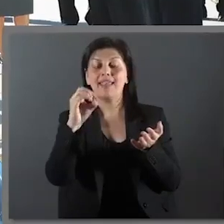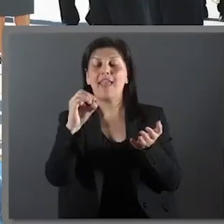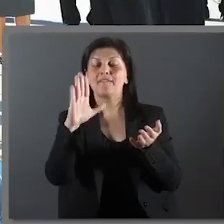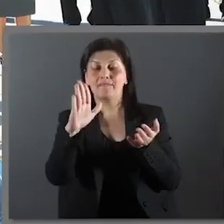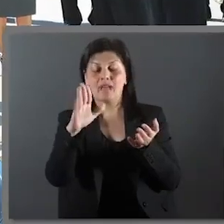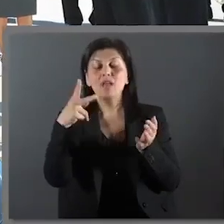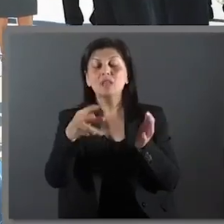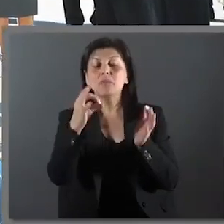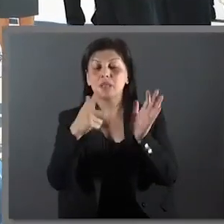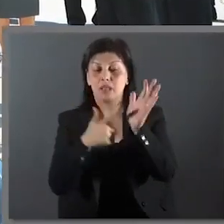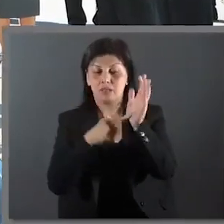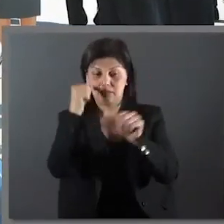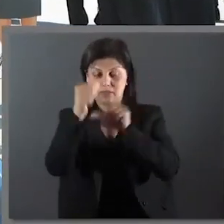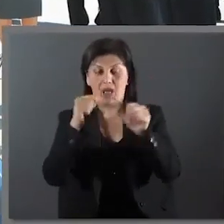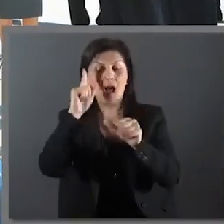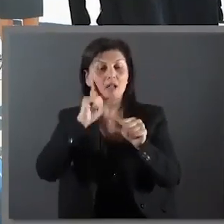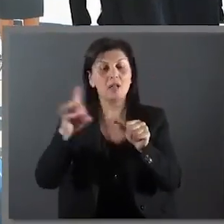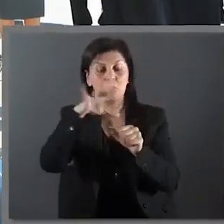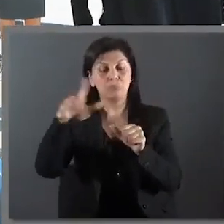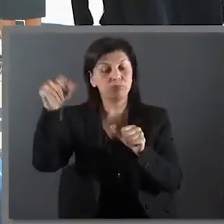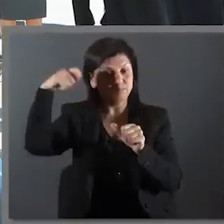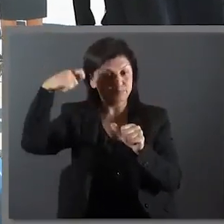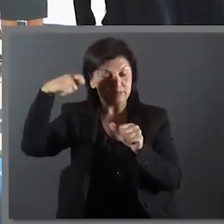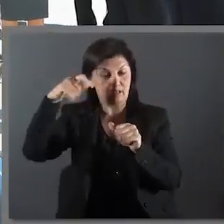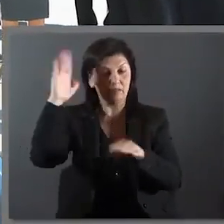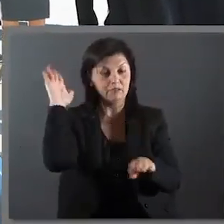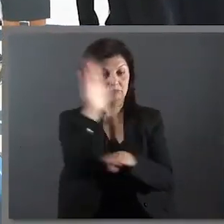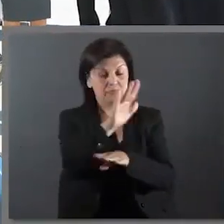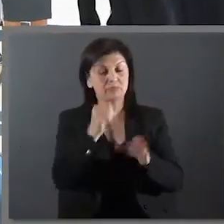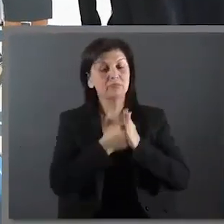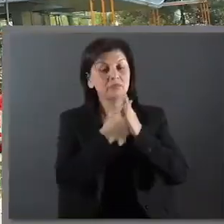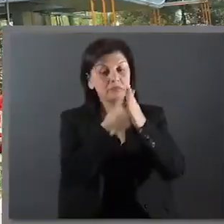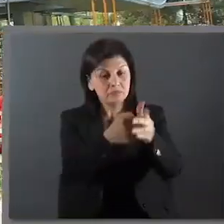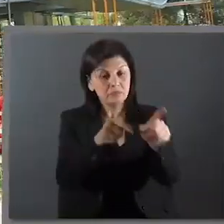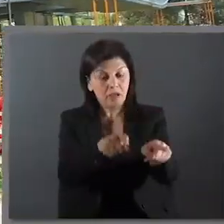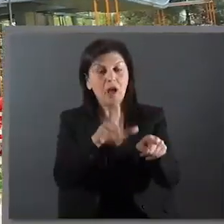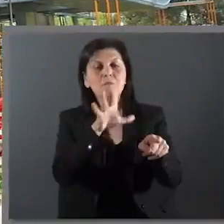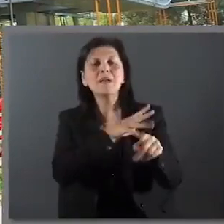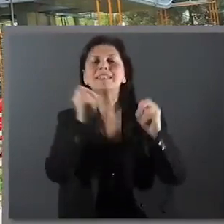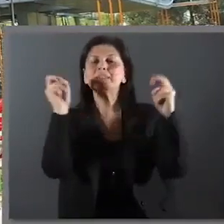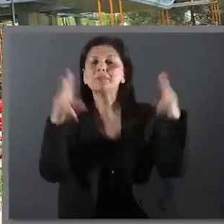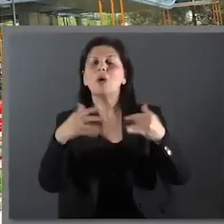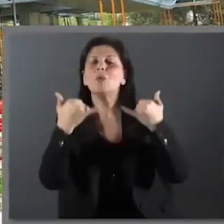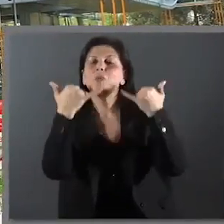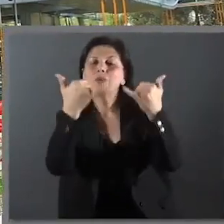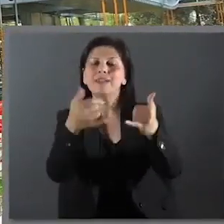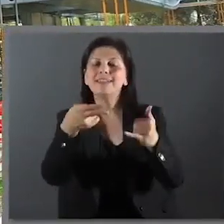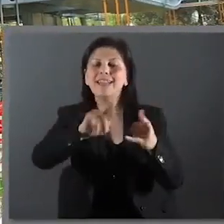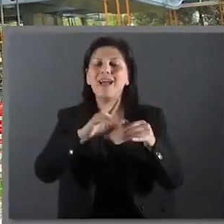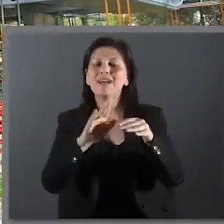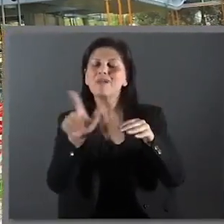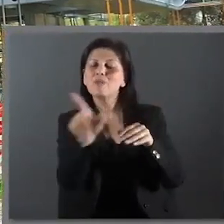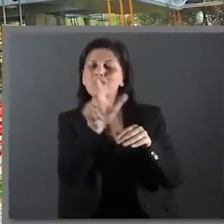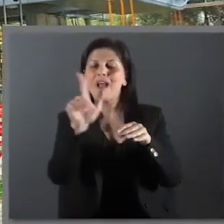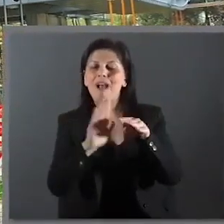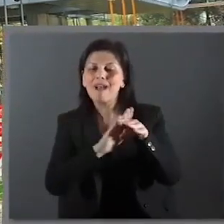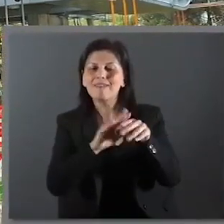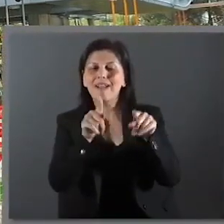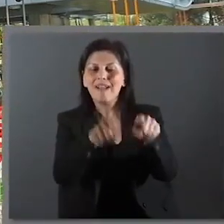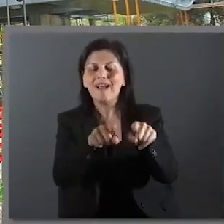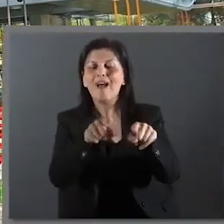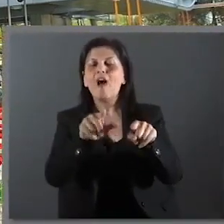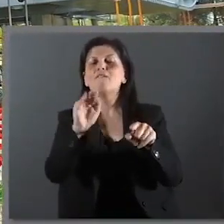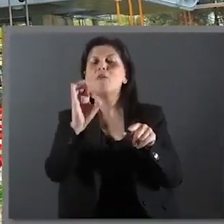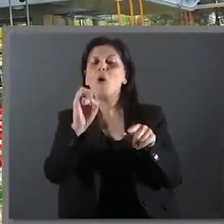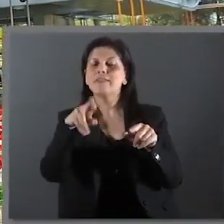2007-ci ildə Azərbaycan Respublikasının Prezidenti İlham Əliyevin sərəncamına əsasən xüsusi olaraq Xalça Muzeyi üçün ayrılan bina